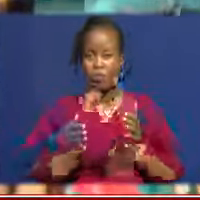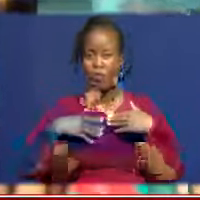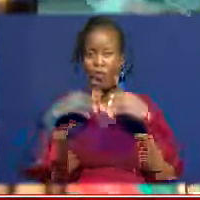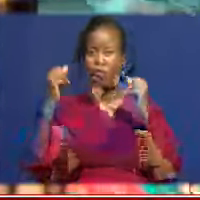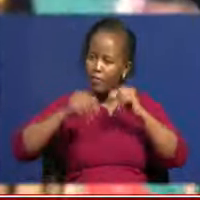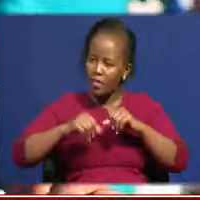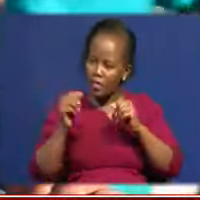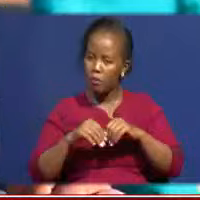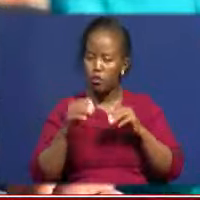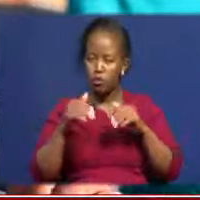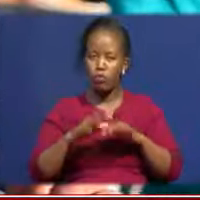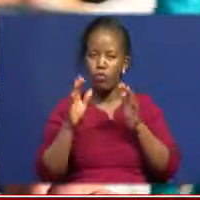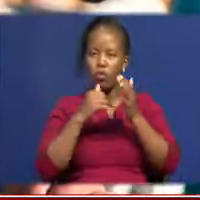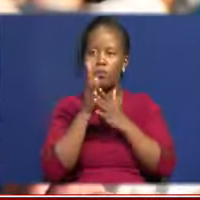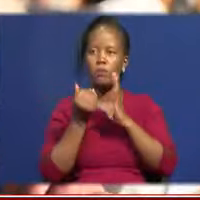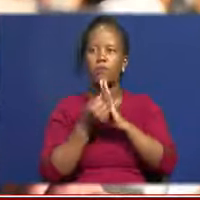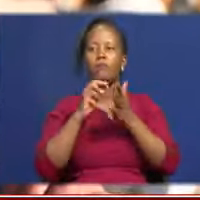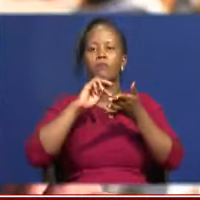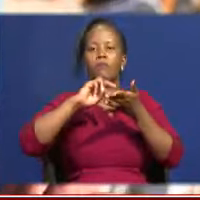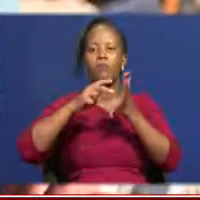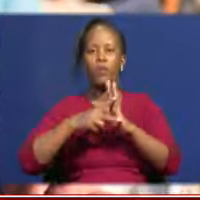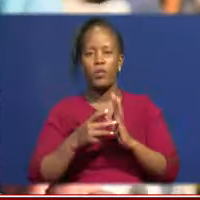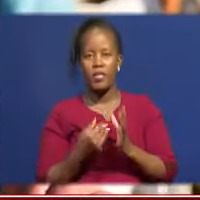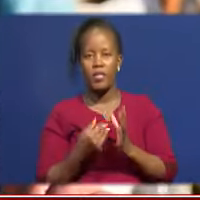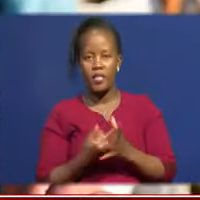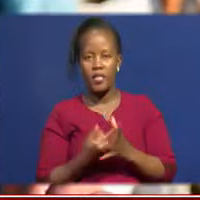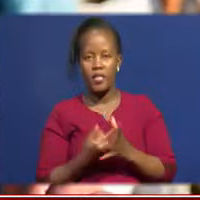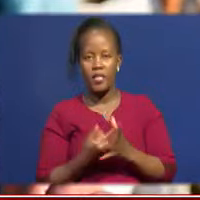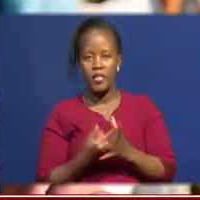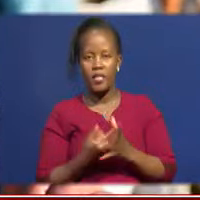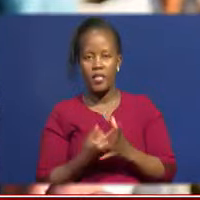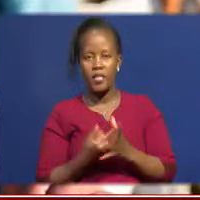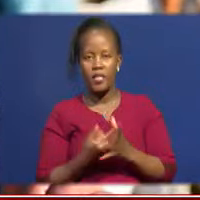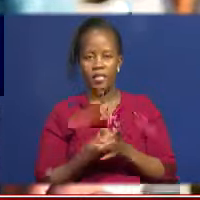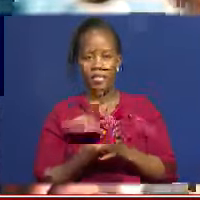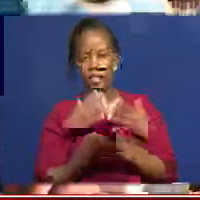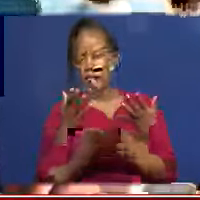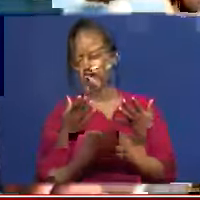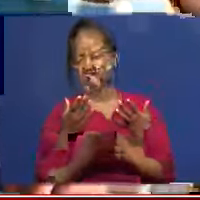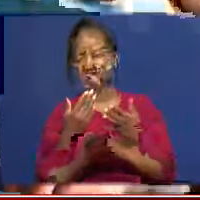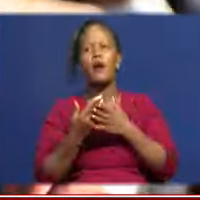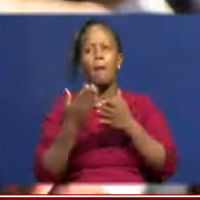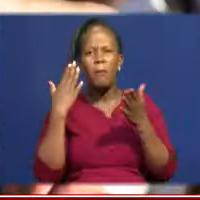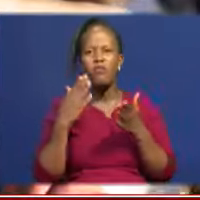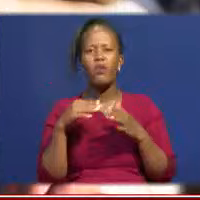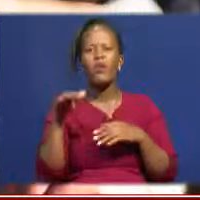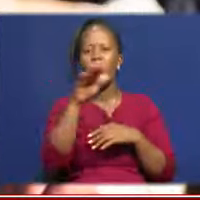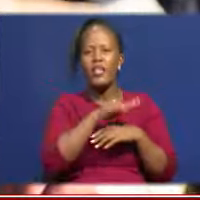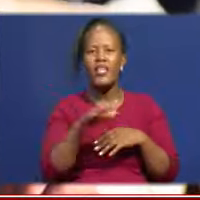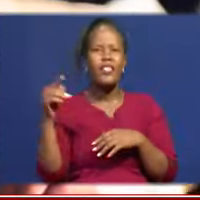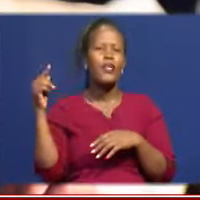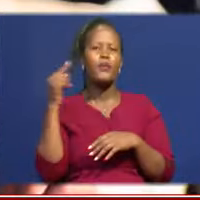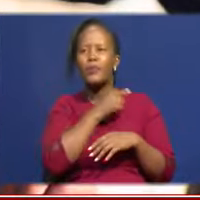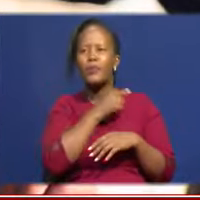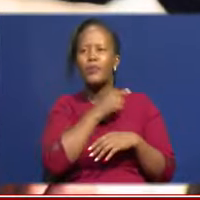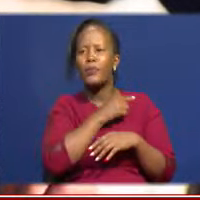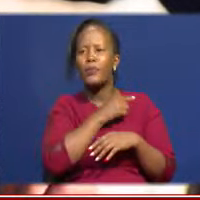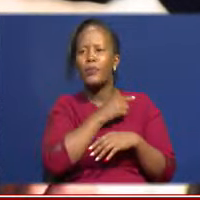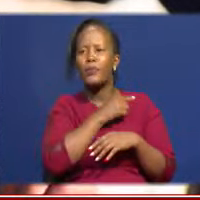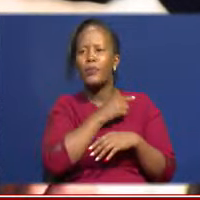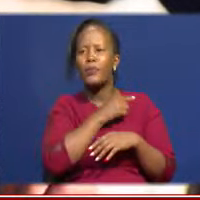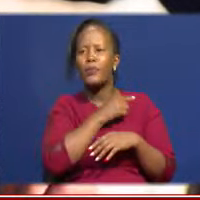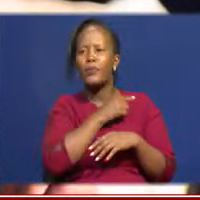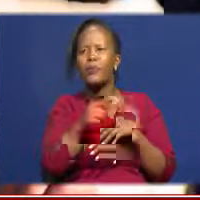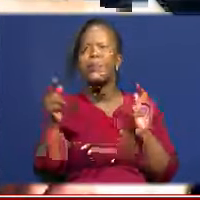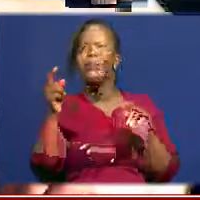kufanya miradi inaendelea. Insecurity ilikuwa moto sana hapa, naingia ndani, lakini vile